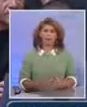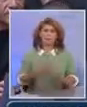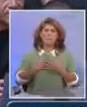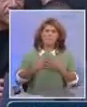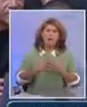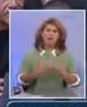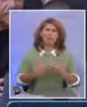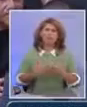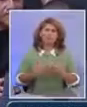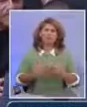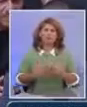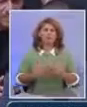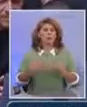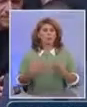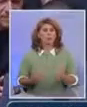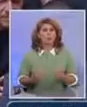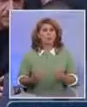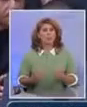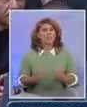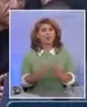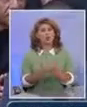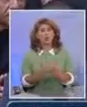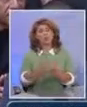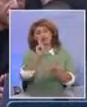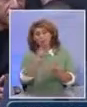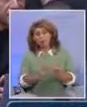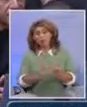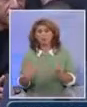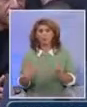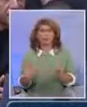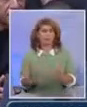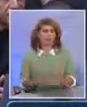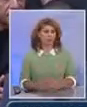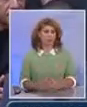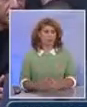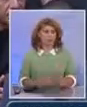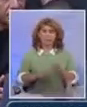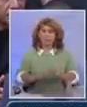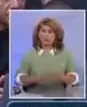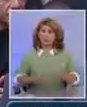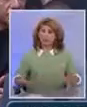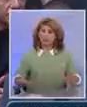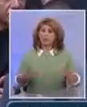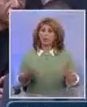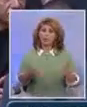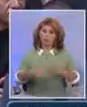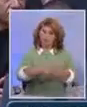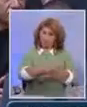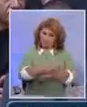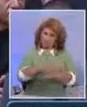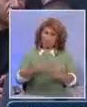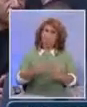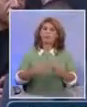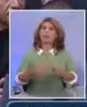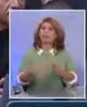οποία κατέλαβε τη μέση ελληνική οικογένεια, οπωσδήποτε τα παιδιά τους να γίνουν μηχανικοί, να